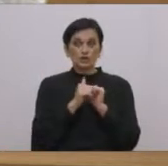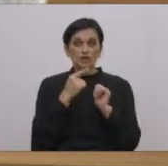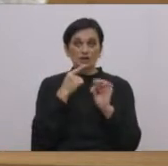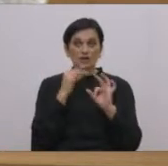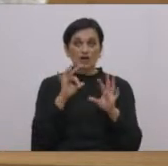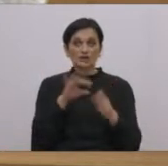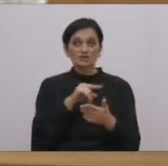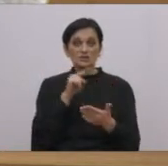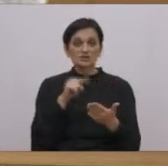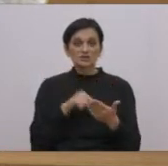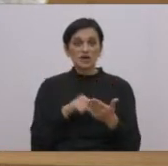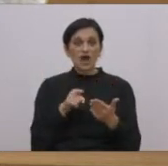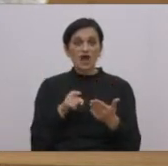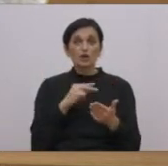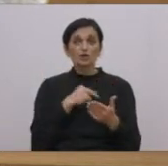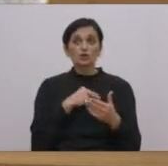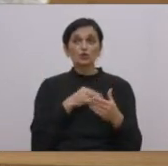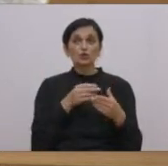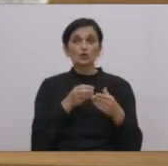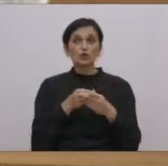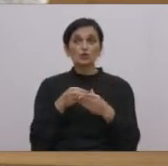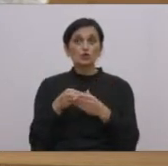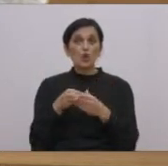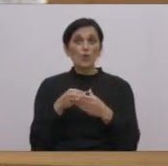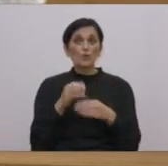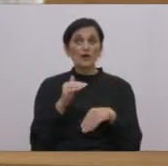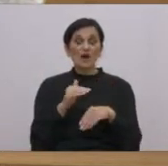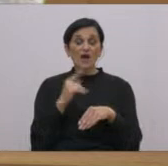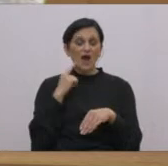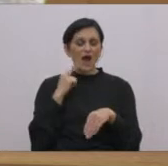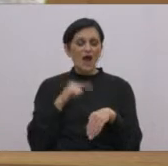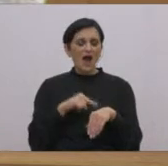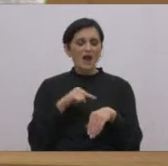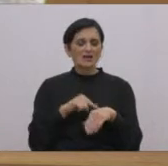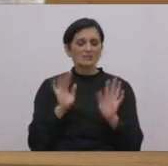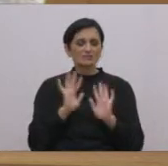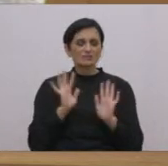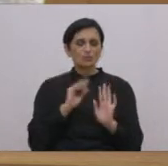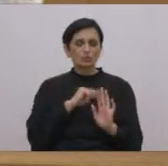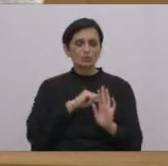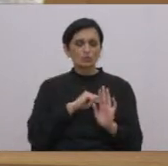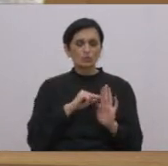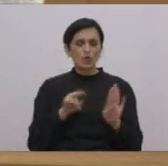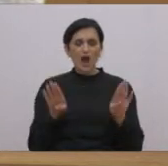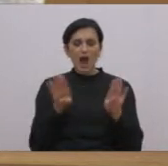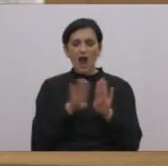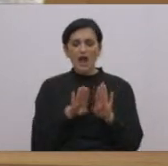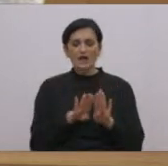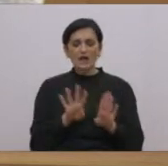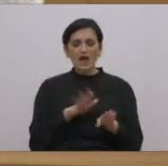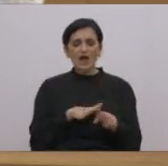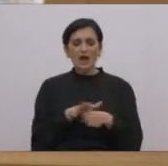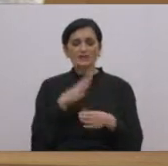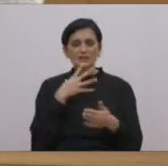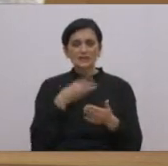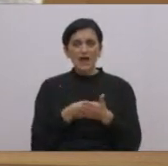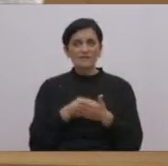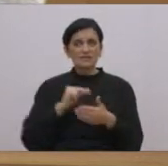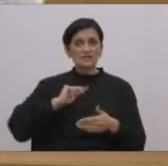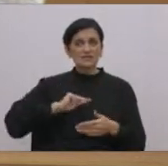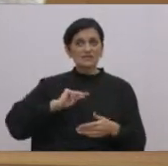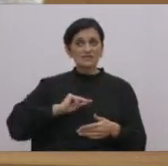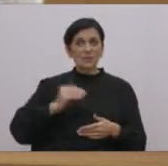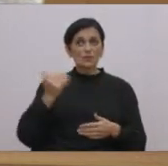საკითხი. ანუ კომპანიები, რომლებიც არაკეთილ სინდისერად მუშაობენ, არასათანადოდ ასრულებენ თავის სამუშაოს,